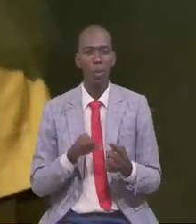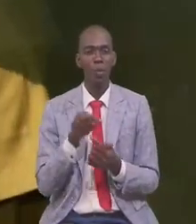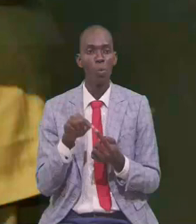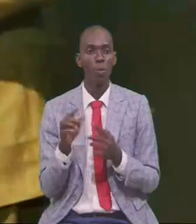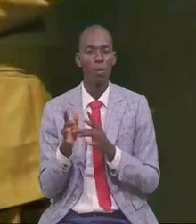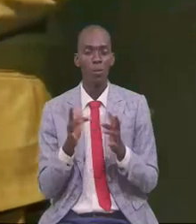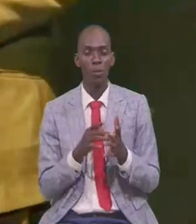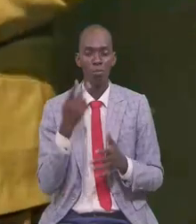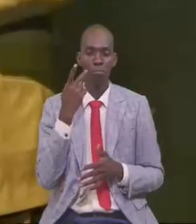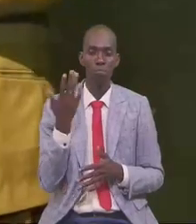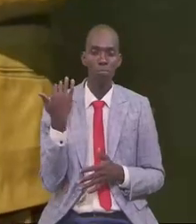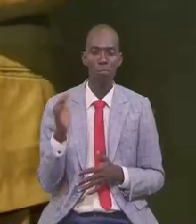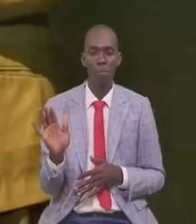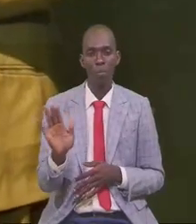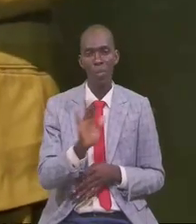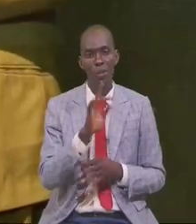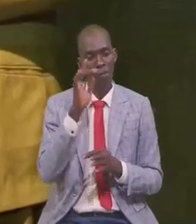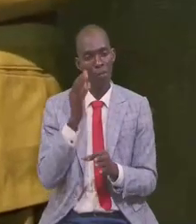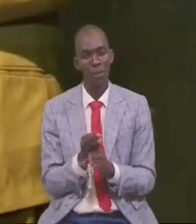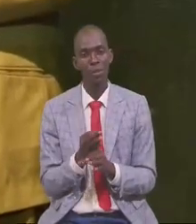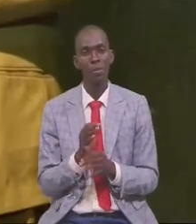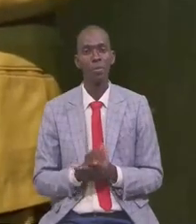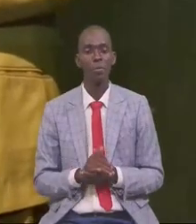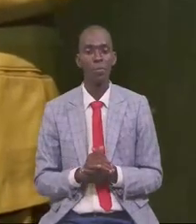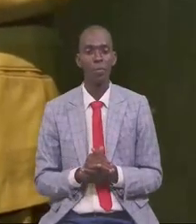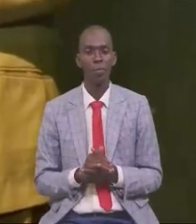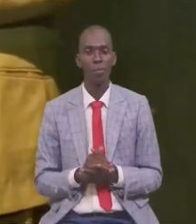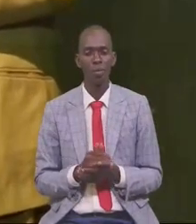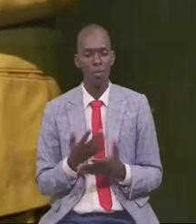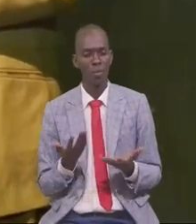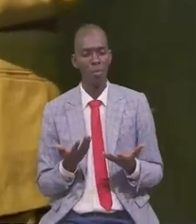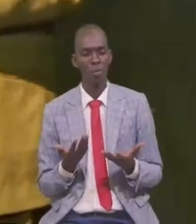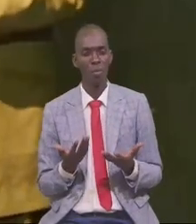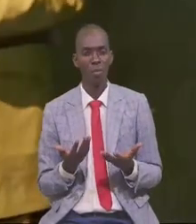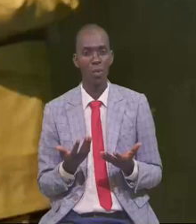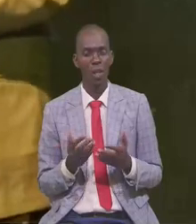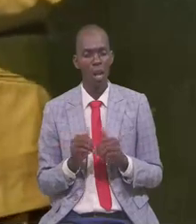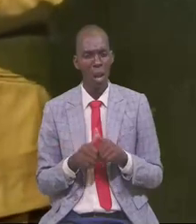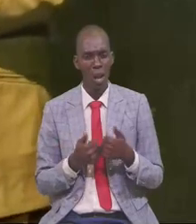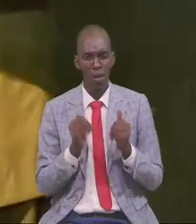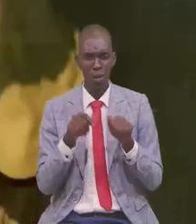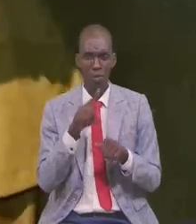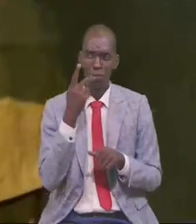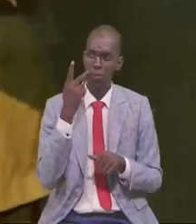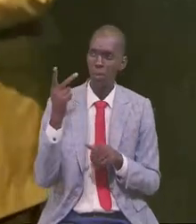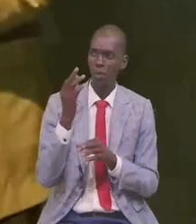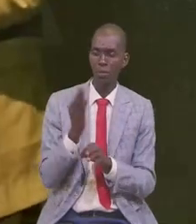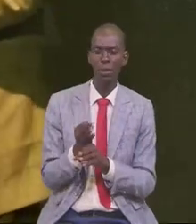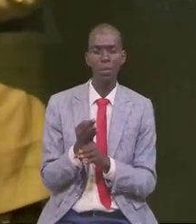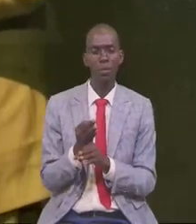Jésus voyant leur foi. Quoi? Comment est-ce qu'on voit la foi? Quand